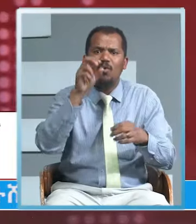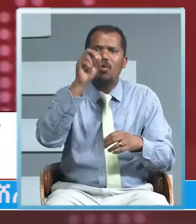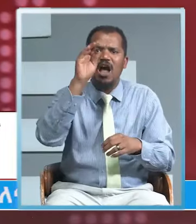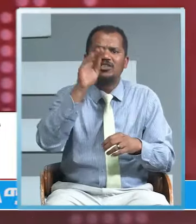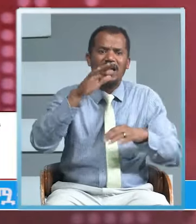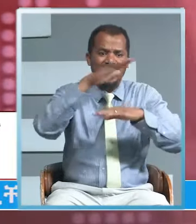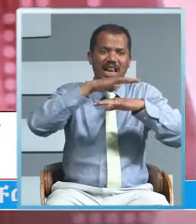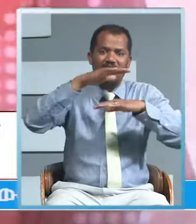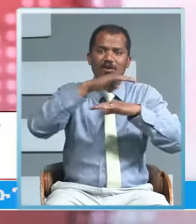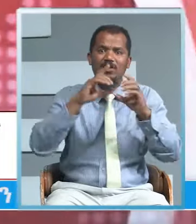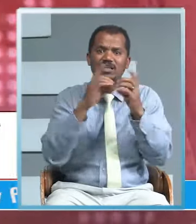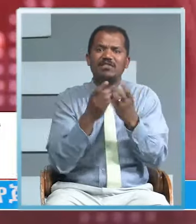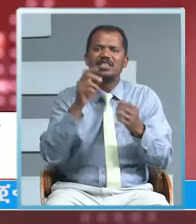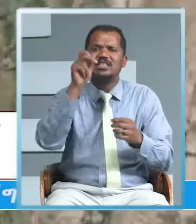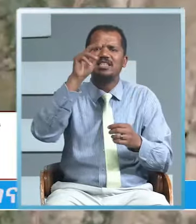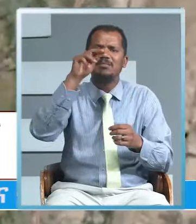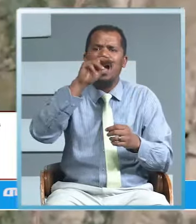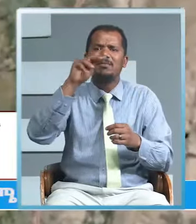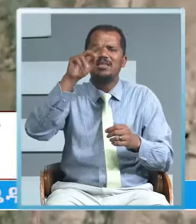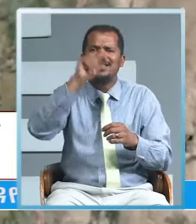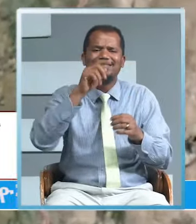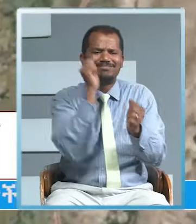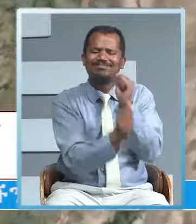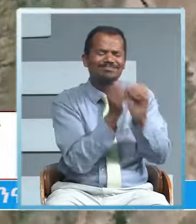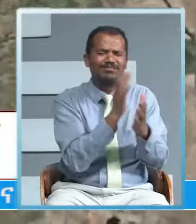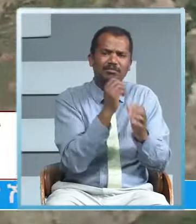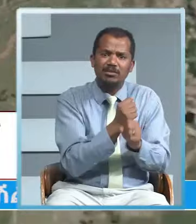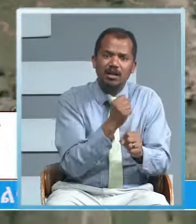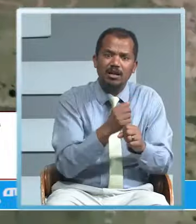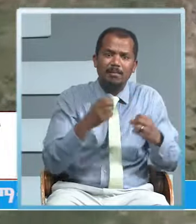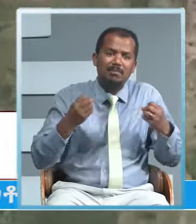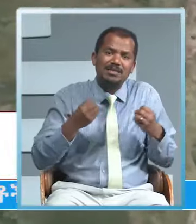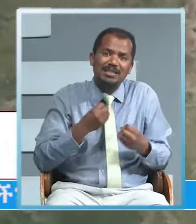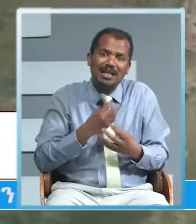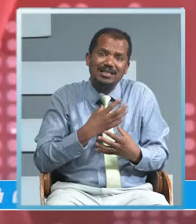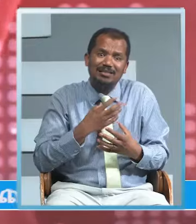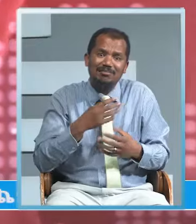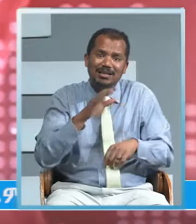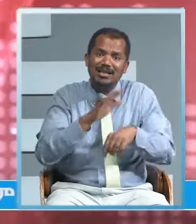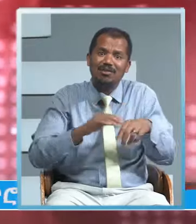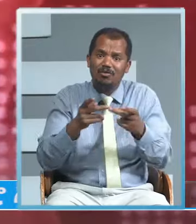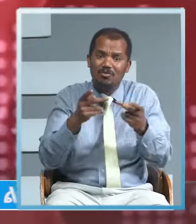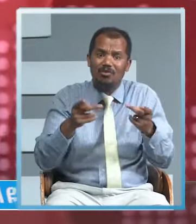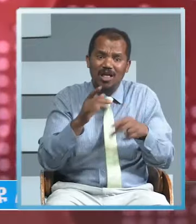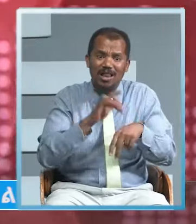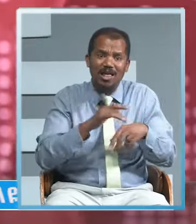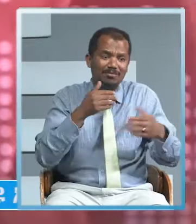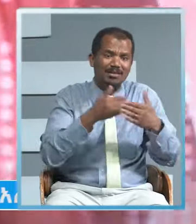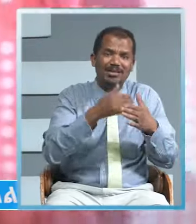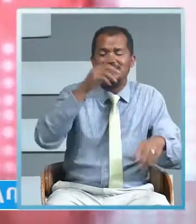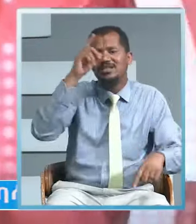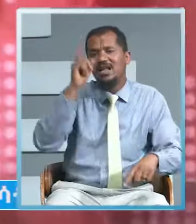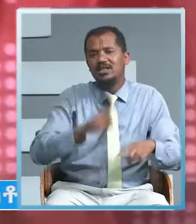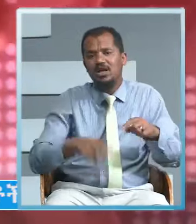የዋሻውን የላይኛውን ክፍል በድማሚት የማፈራረስ ስራ ቢሰራም በስጋትነት በተጠቀሰው ቦታ ላይ ድረስ